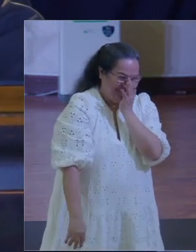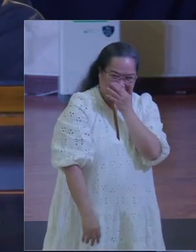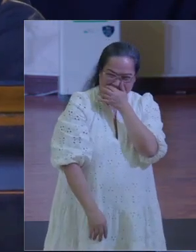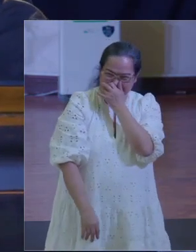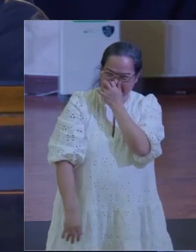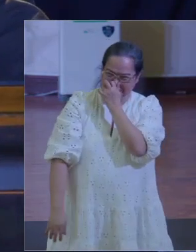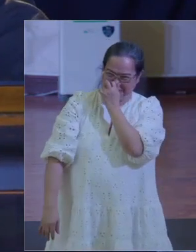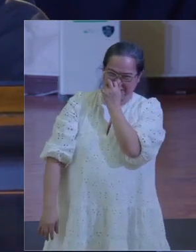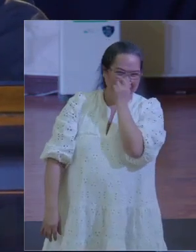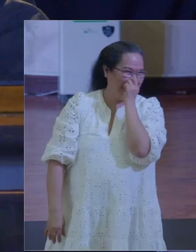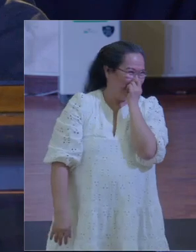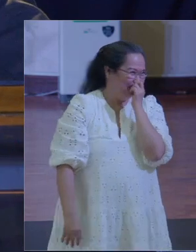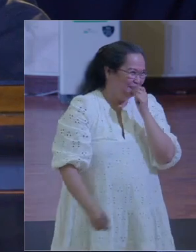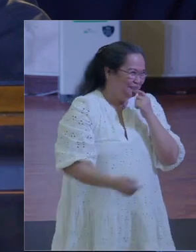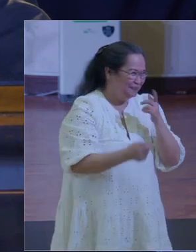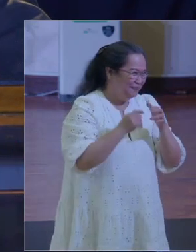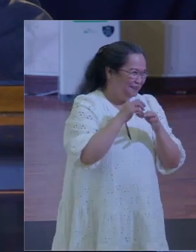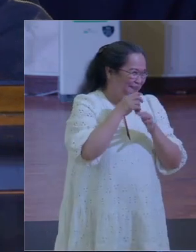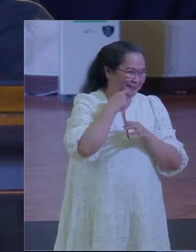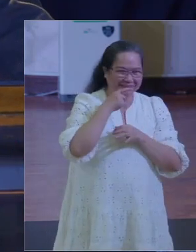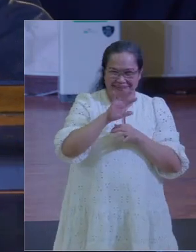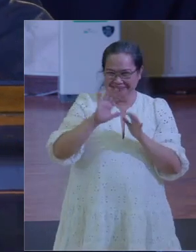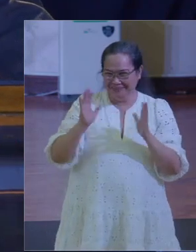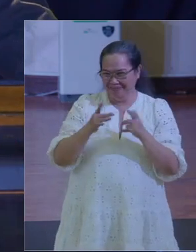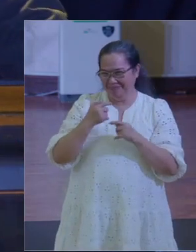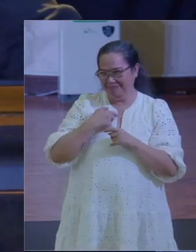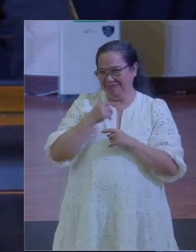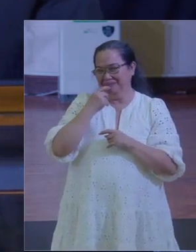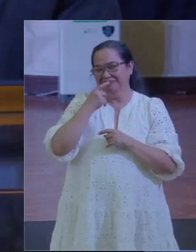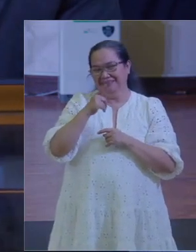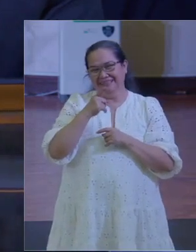sabi ko, reckless driving ka, pati nga lisensya mo.